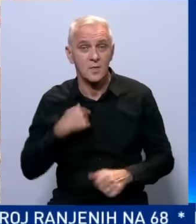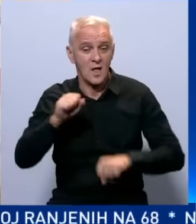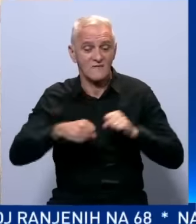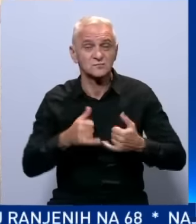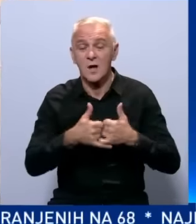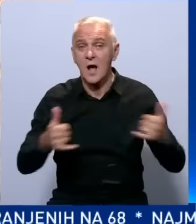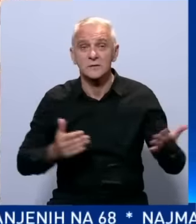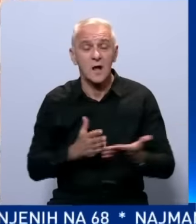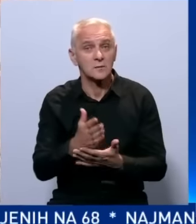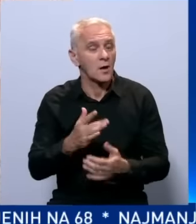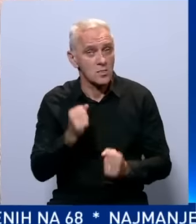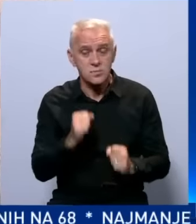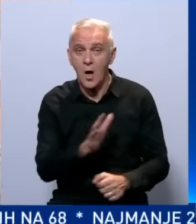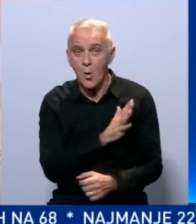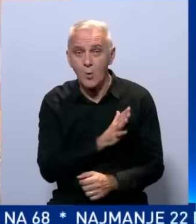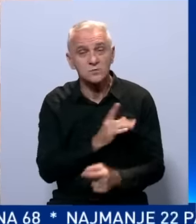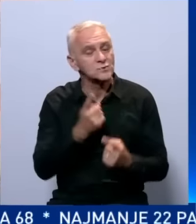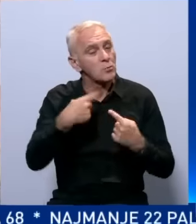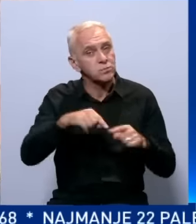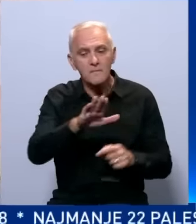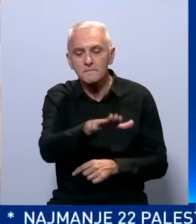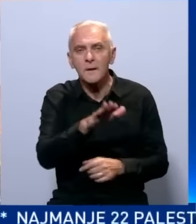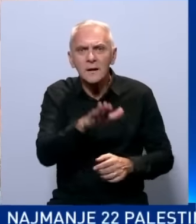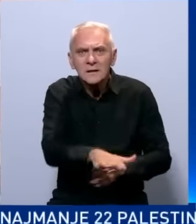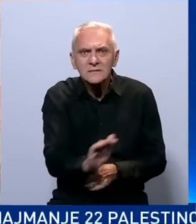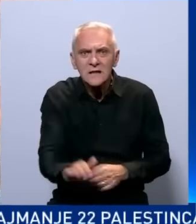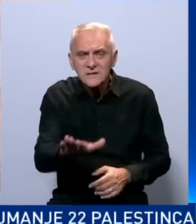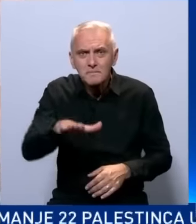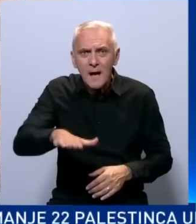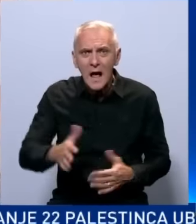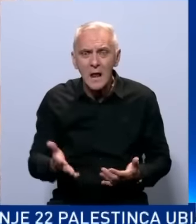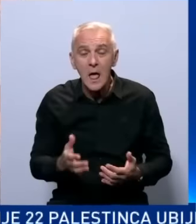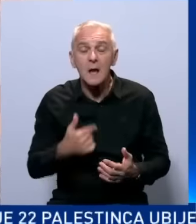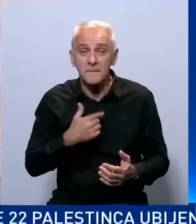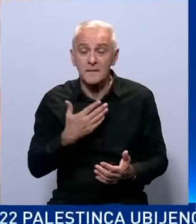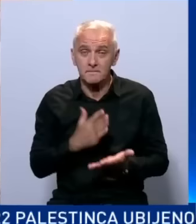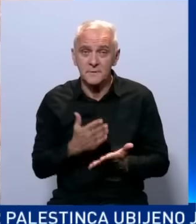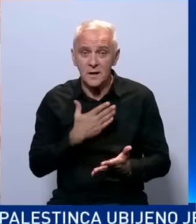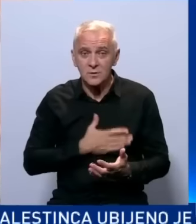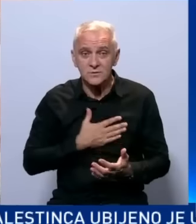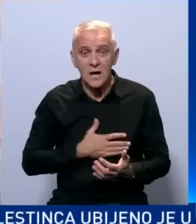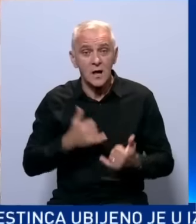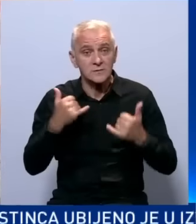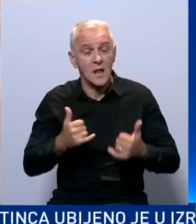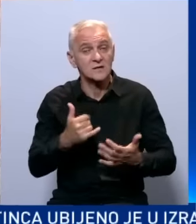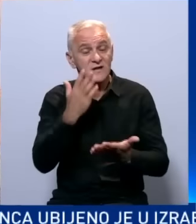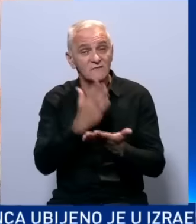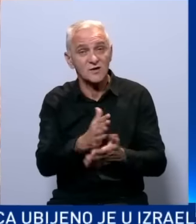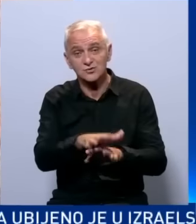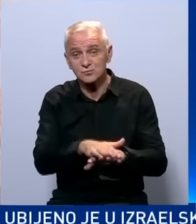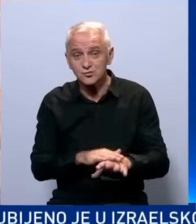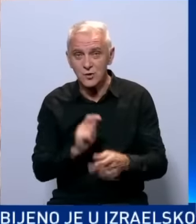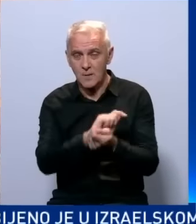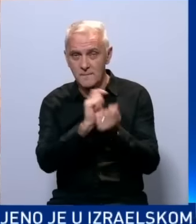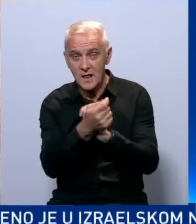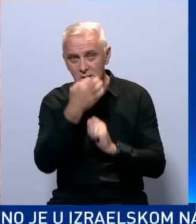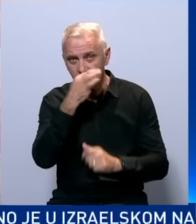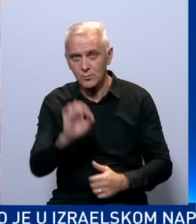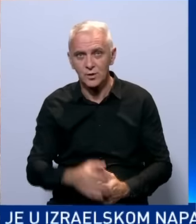i veoma je opasno, pogotovo za malu djecu, i bilo bi mi drago kad bi se od danas već počelo malo nešto mijenjati na